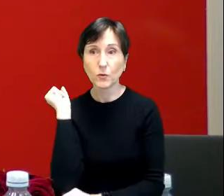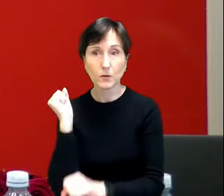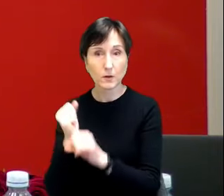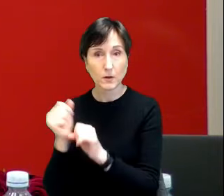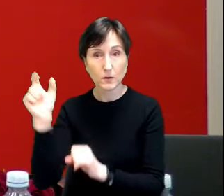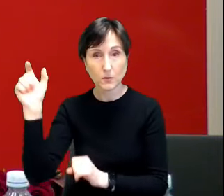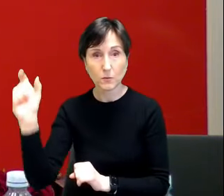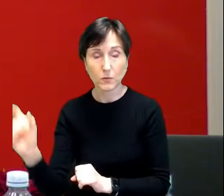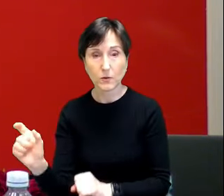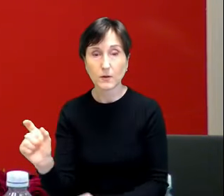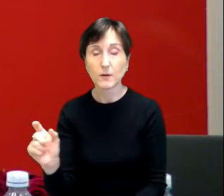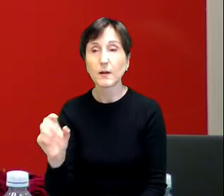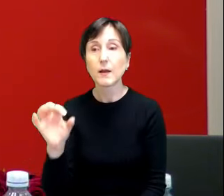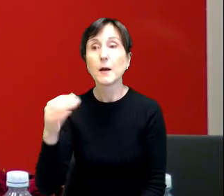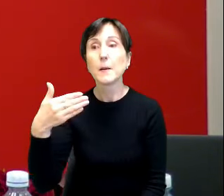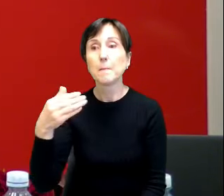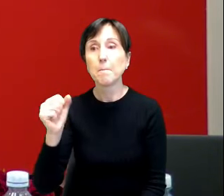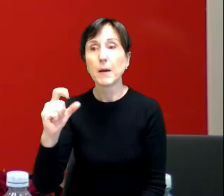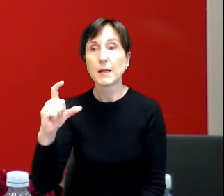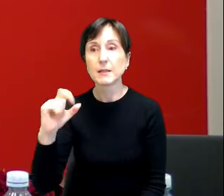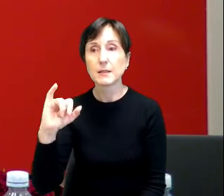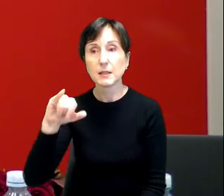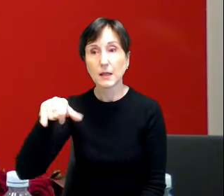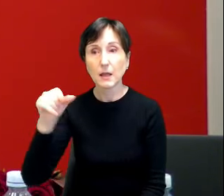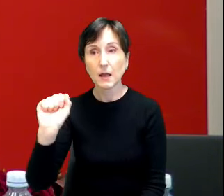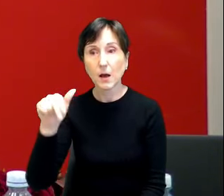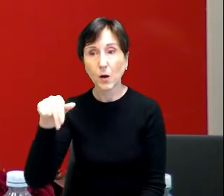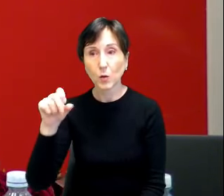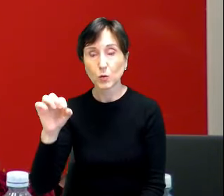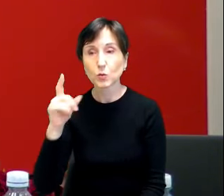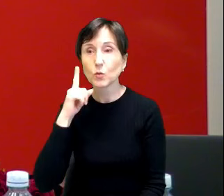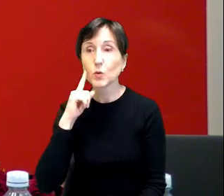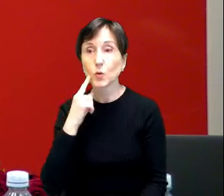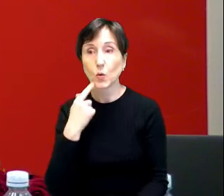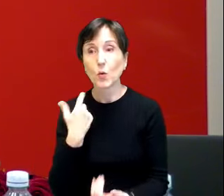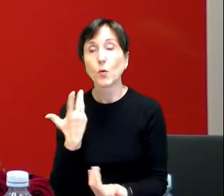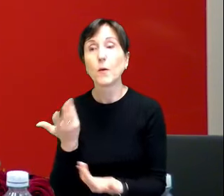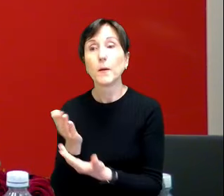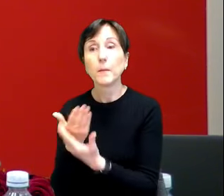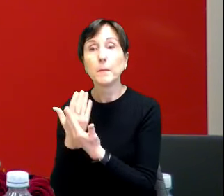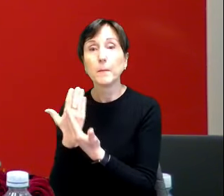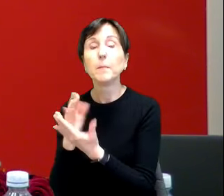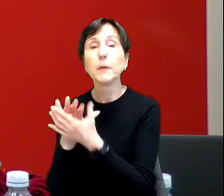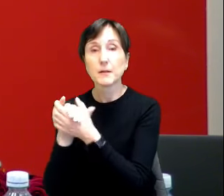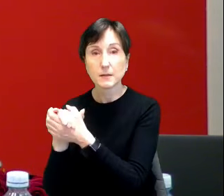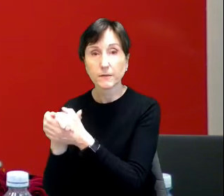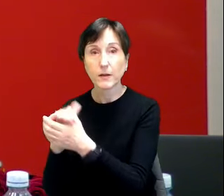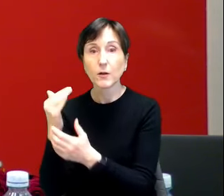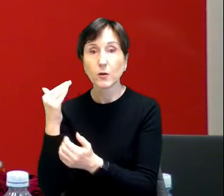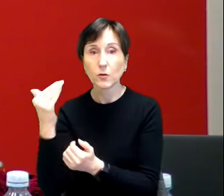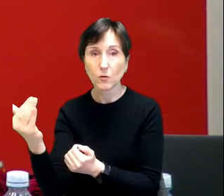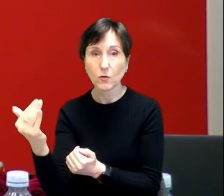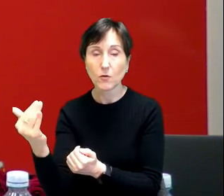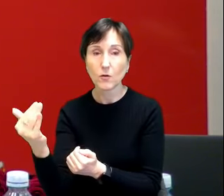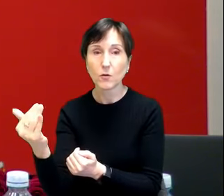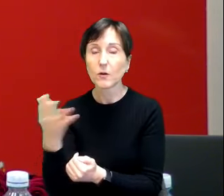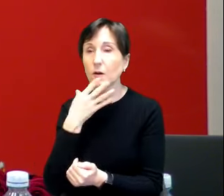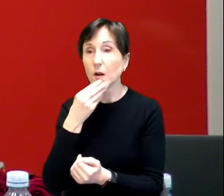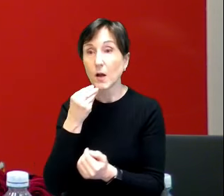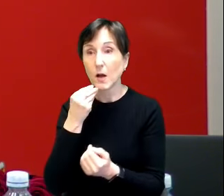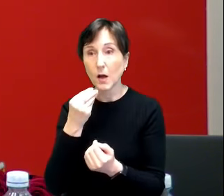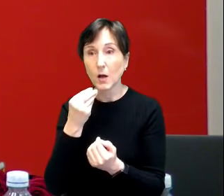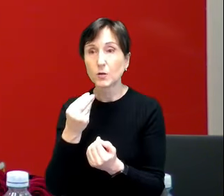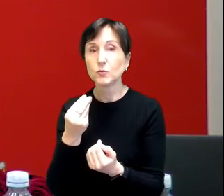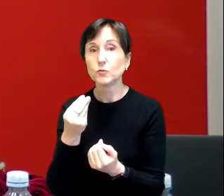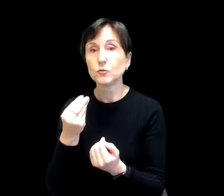kastyčiui macijauskui noriu jį pasveikinti mūsų visų turbūt vardu su jo labai gražiu jubiliejum